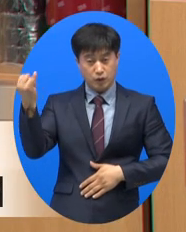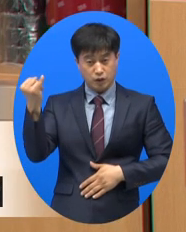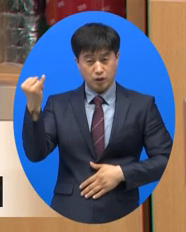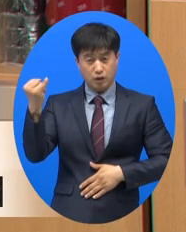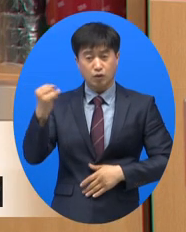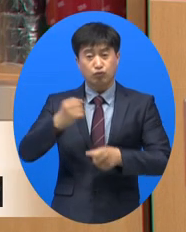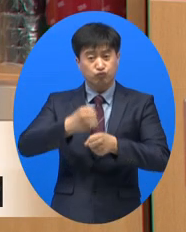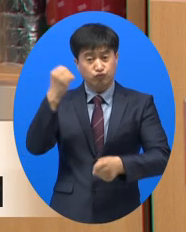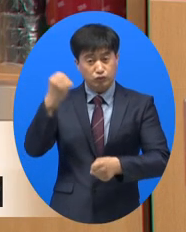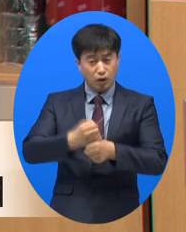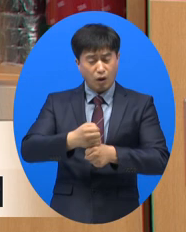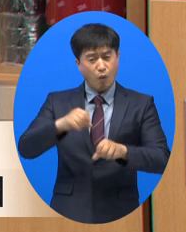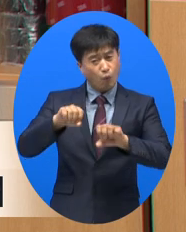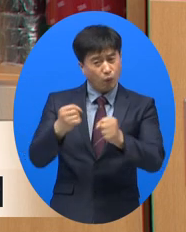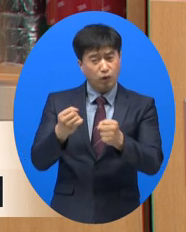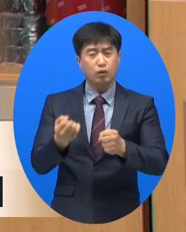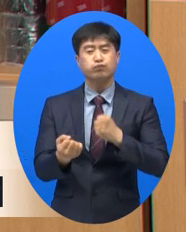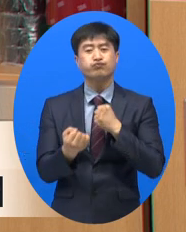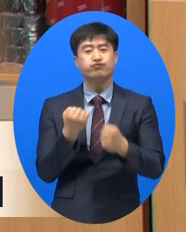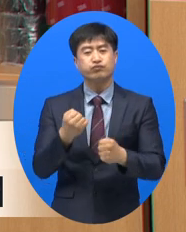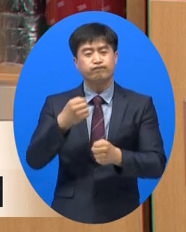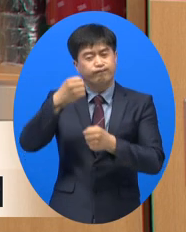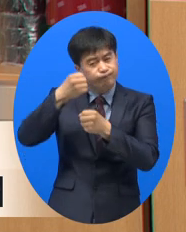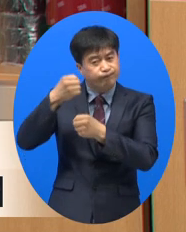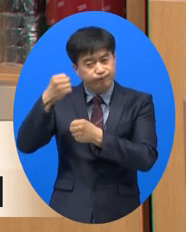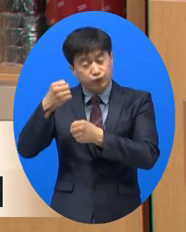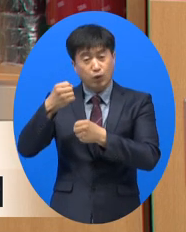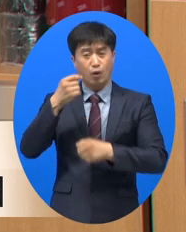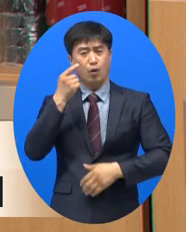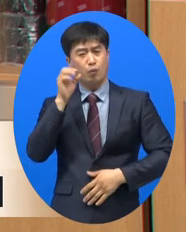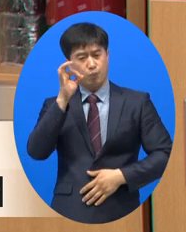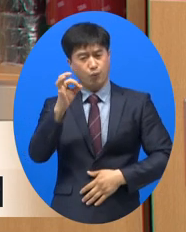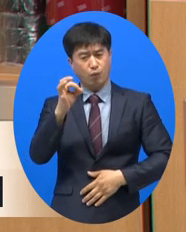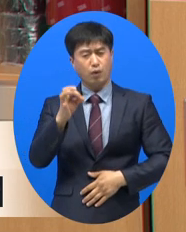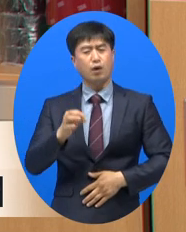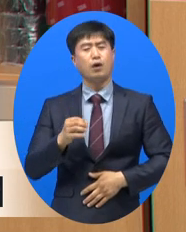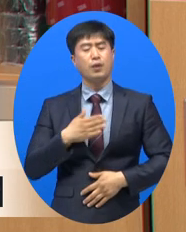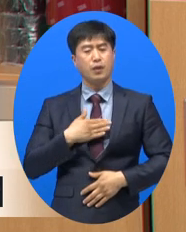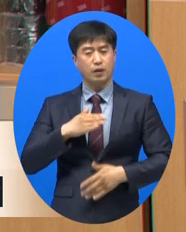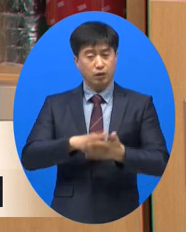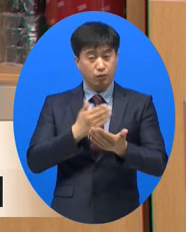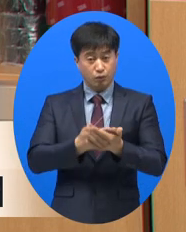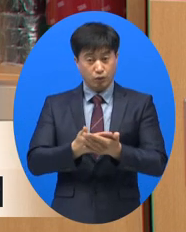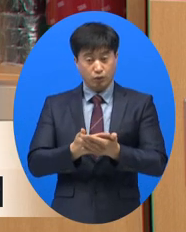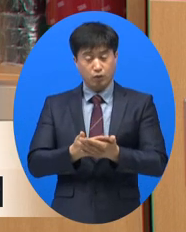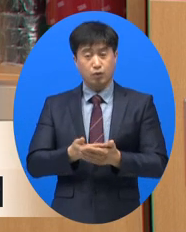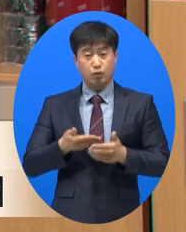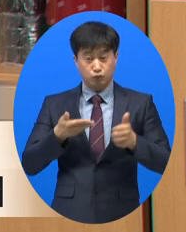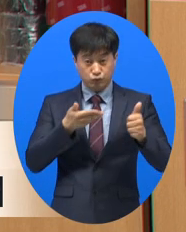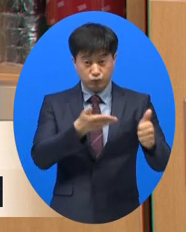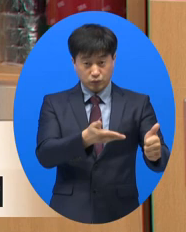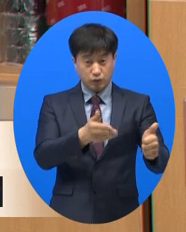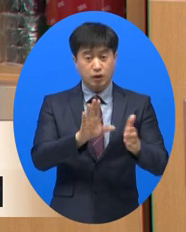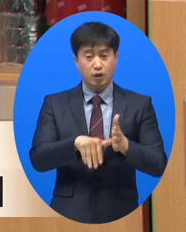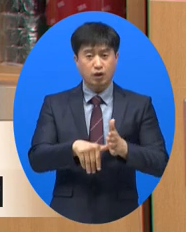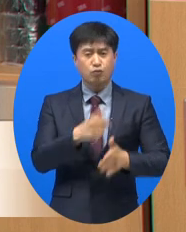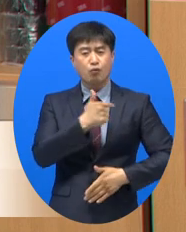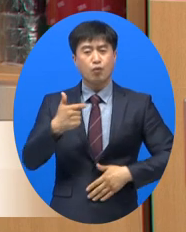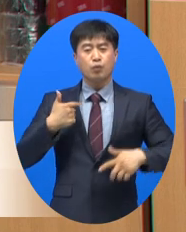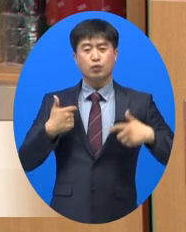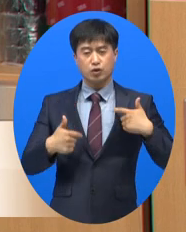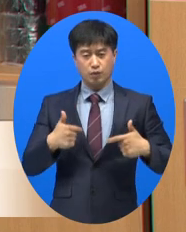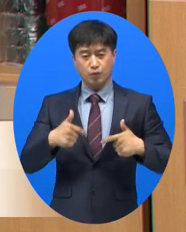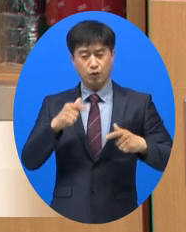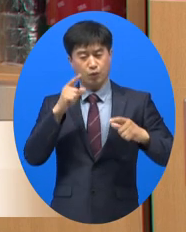우산을 망가진 걸 쓰고 가시다가 저희가 허 쳐 드리겠다 해서 가져와서 거쳐 드리고 다시 갔다 드렸을 때